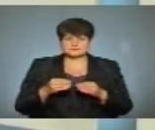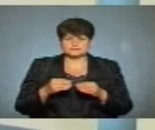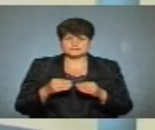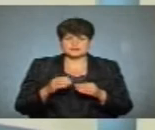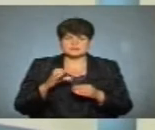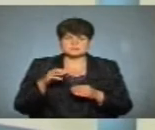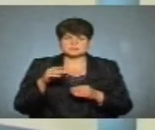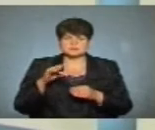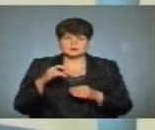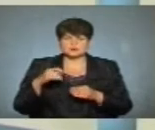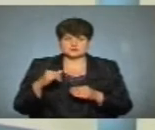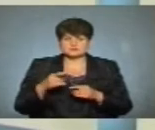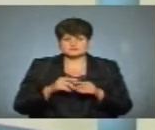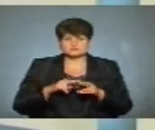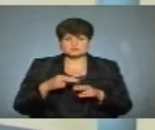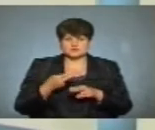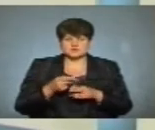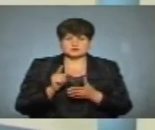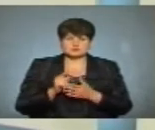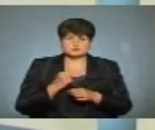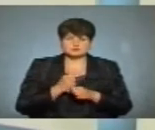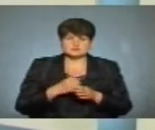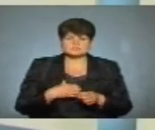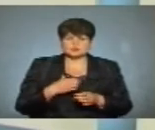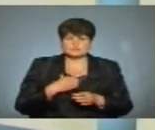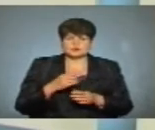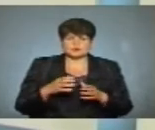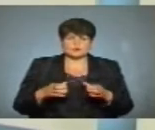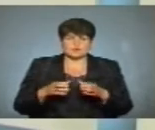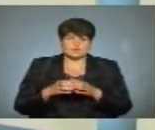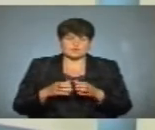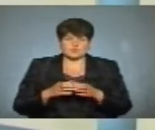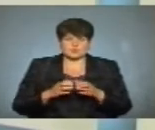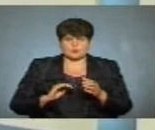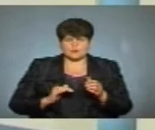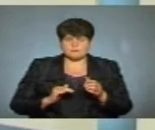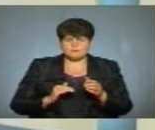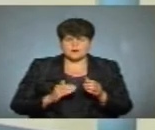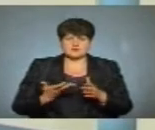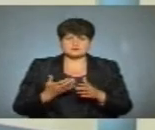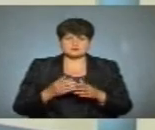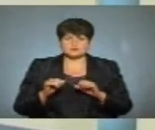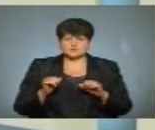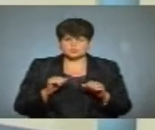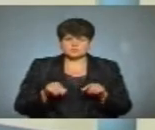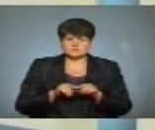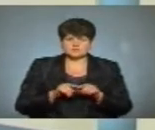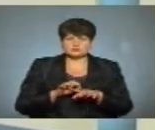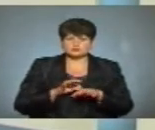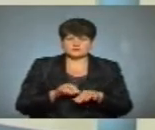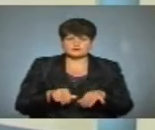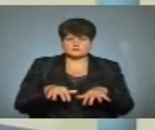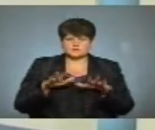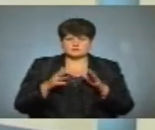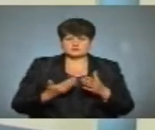це відшкодування повинні будуть здійснити як страхові компанії, так і урядом для тих населених пунктів, де було проведення затоплення